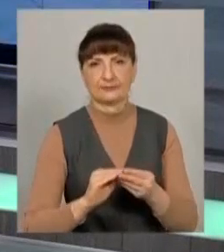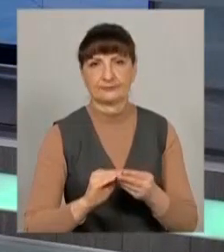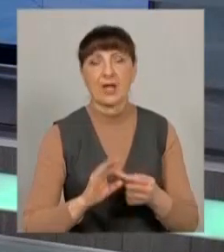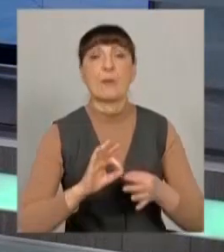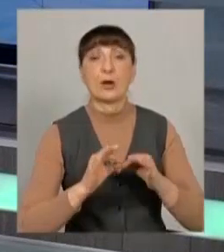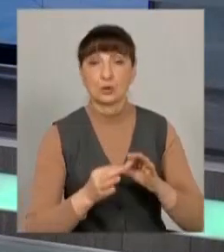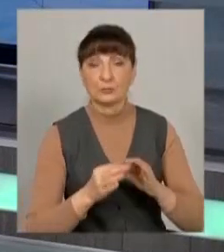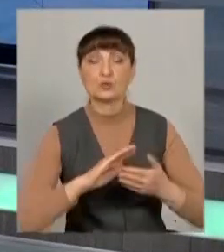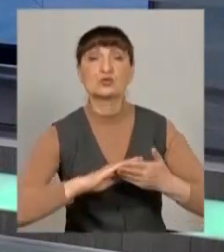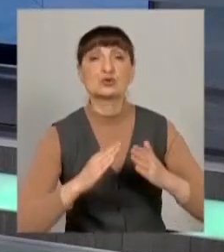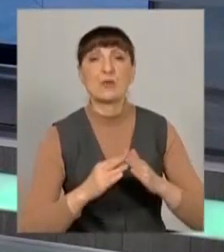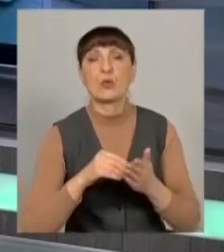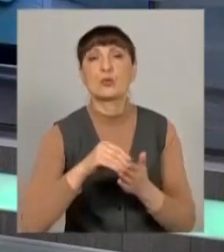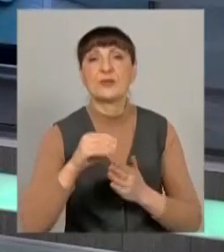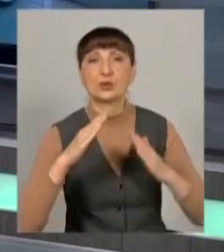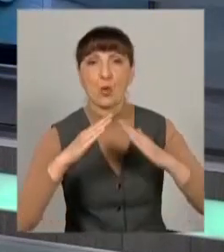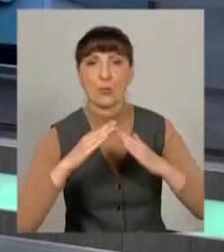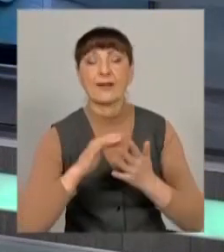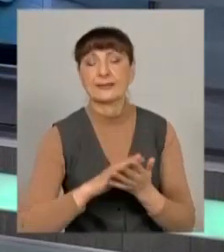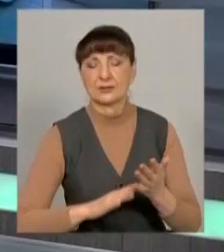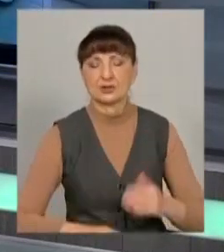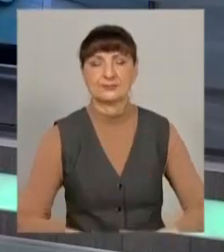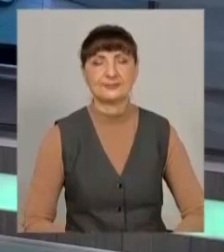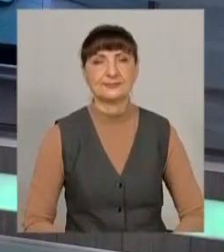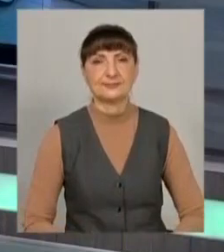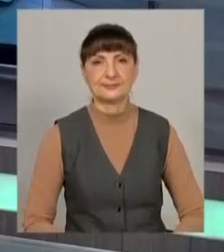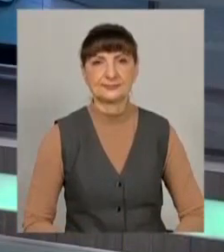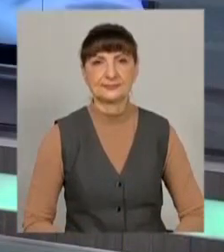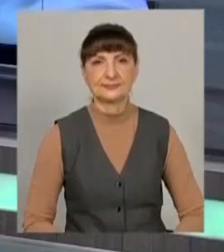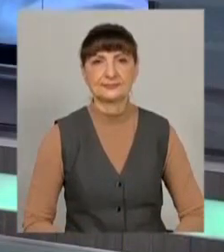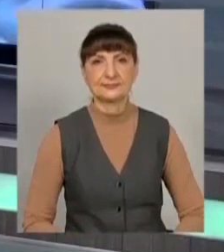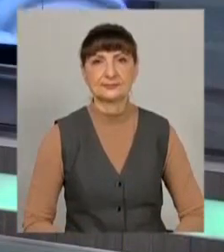Подробнее об условиях приобретения недвижимости расскажет Дина Женабекова.